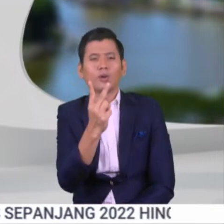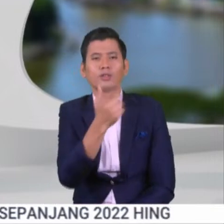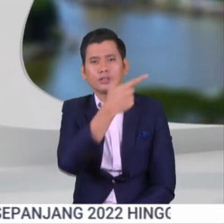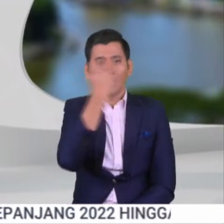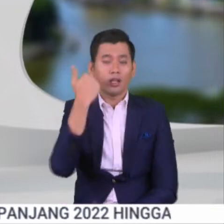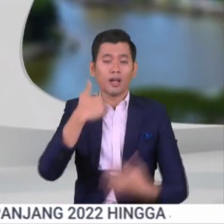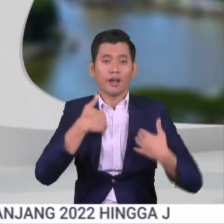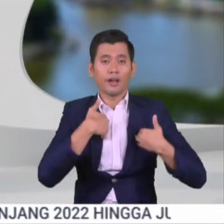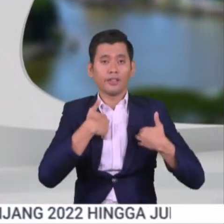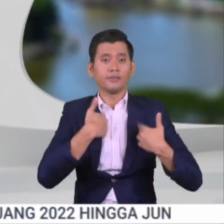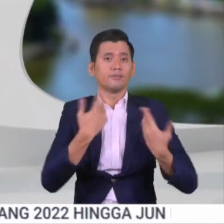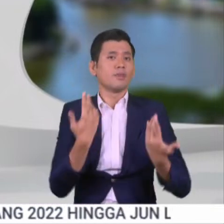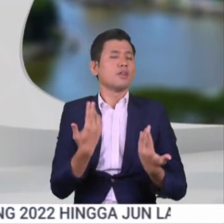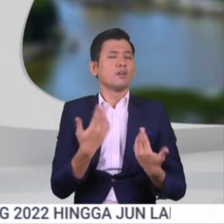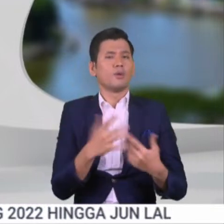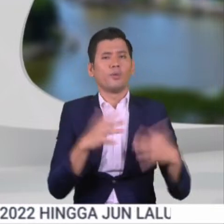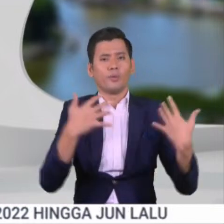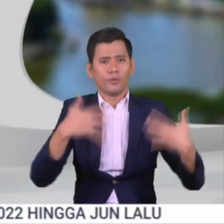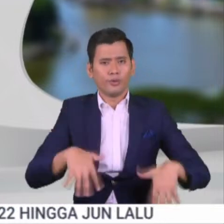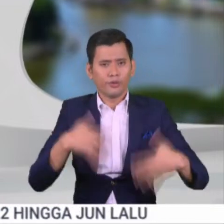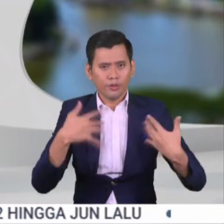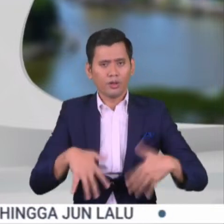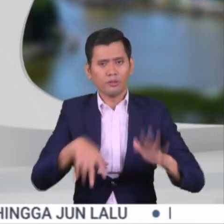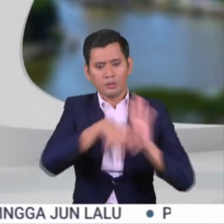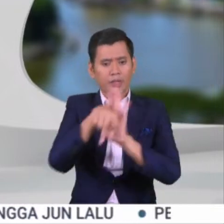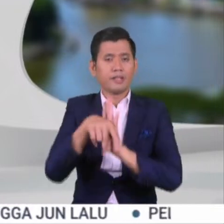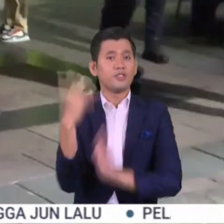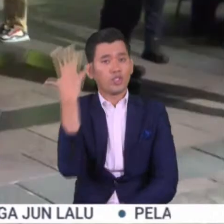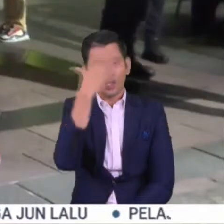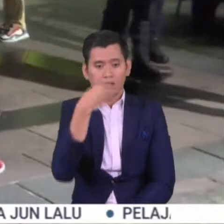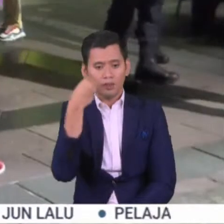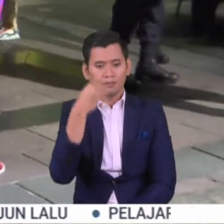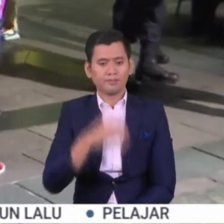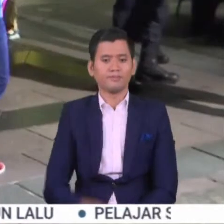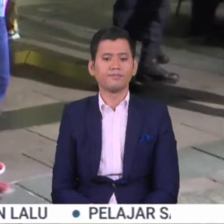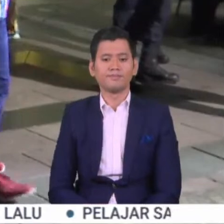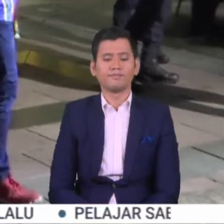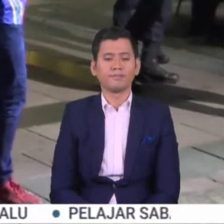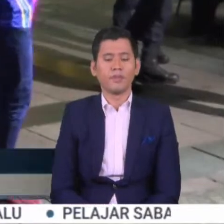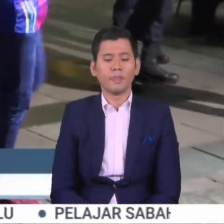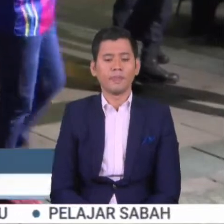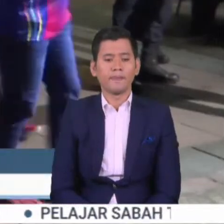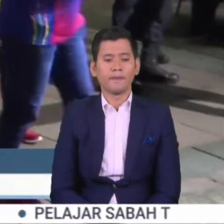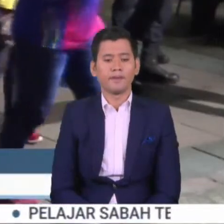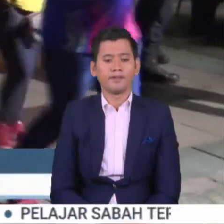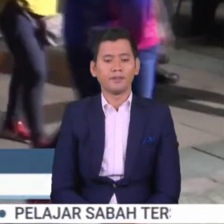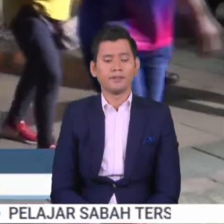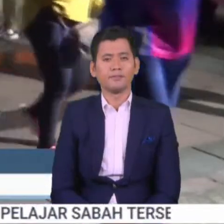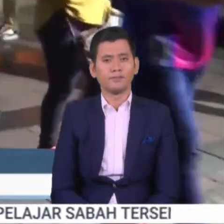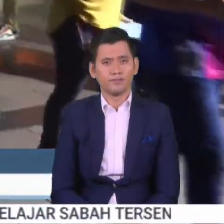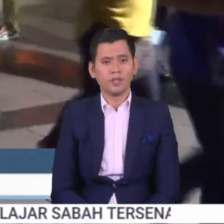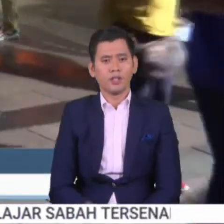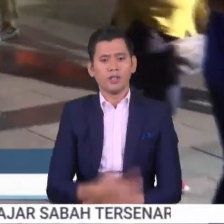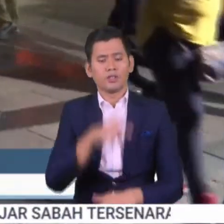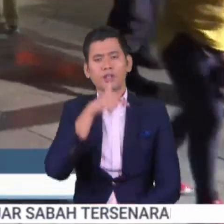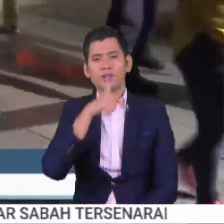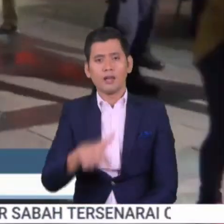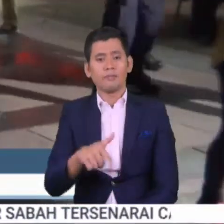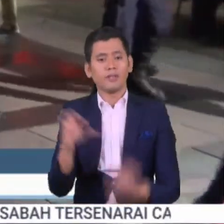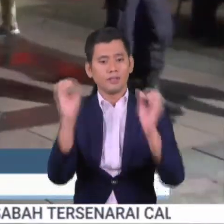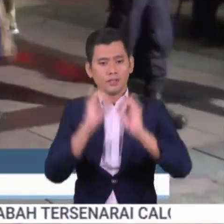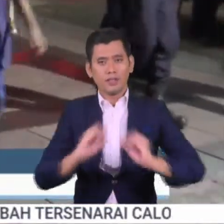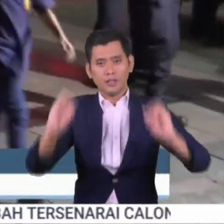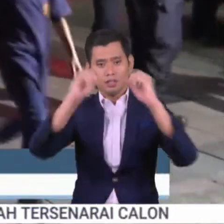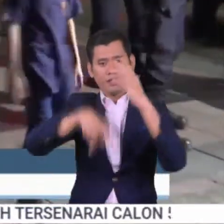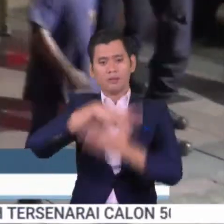menyaksikan perarakan tersebut yang jarang diadakan. macam lama dah saya dah macam program besar macam